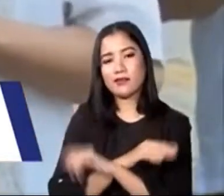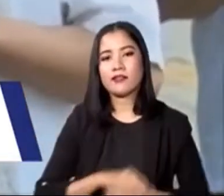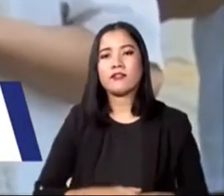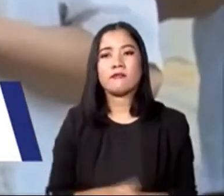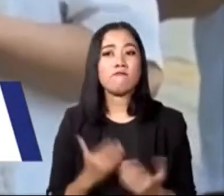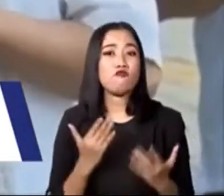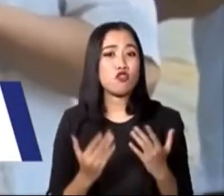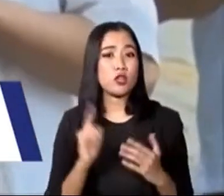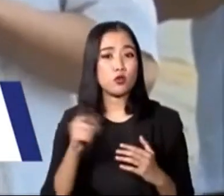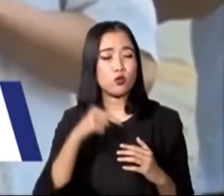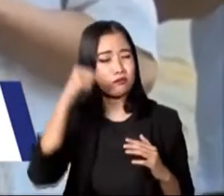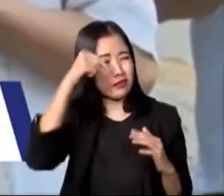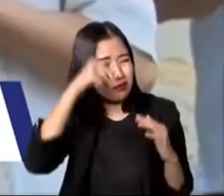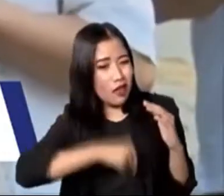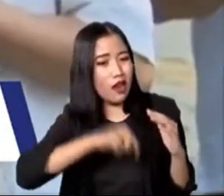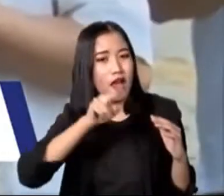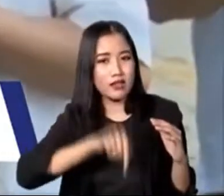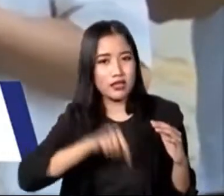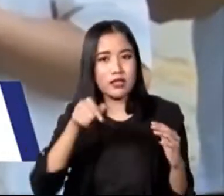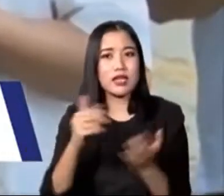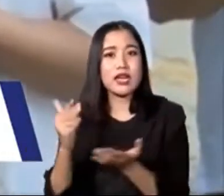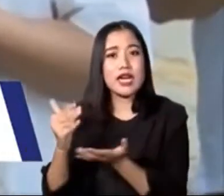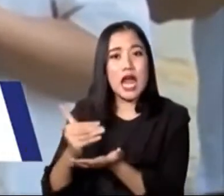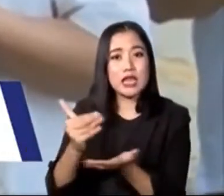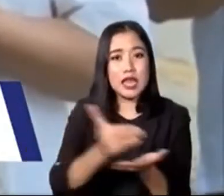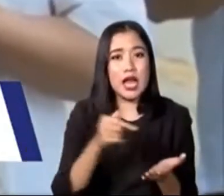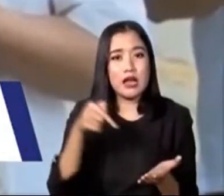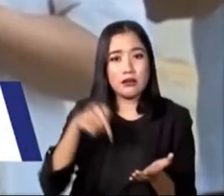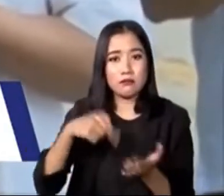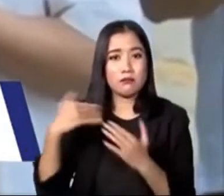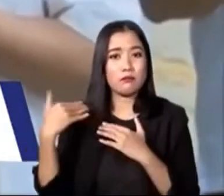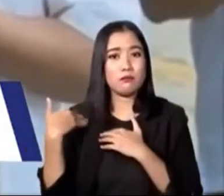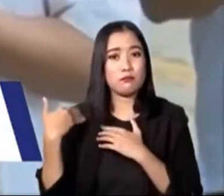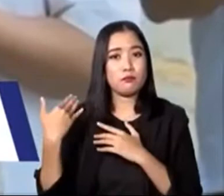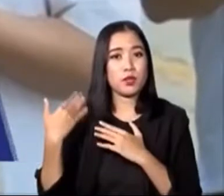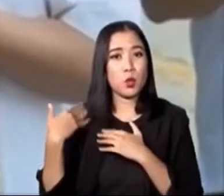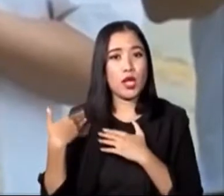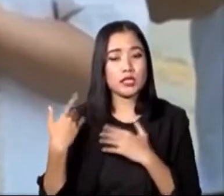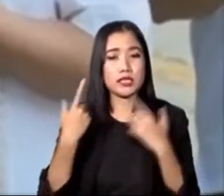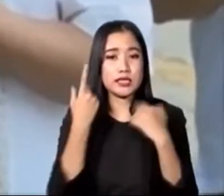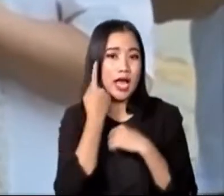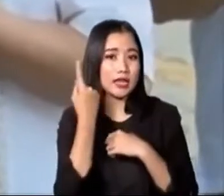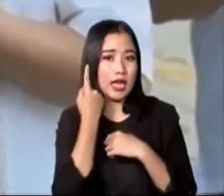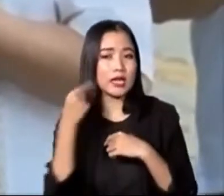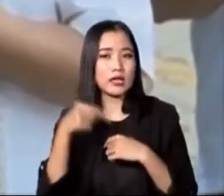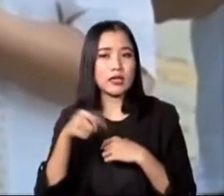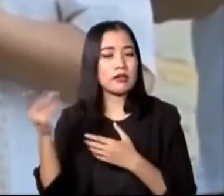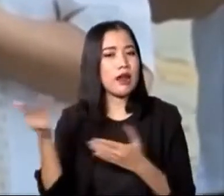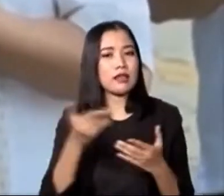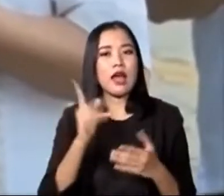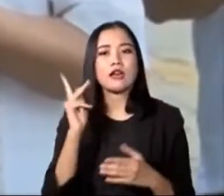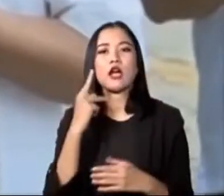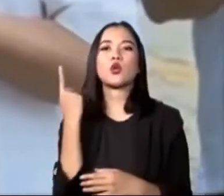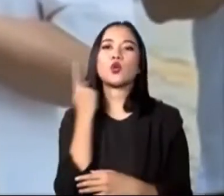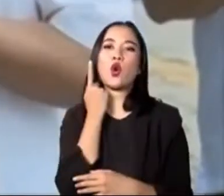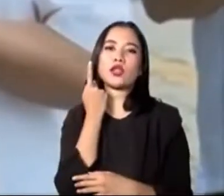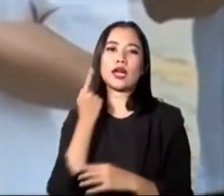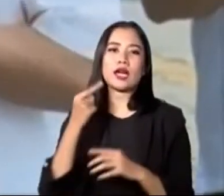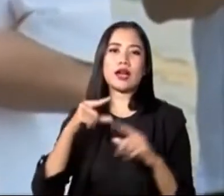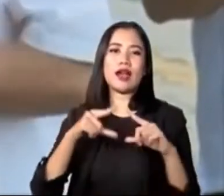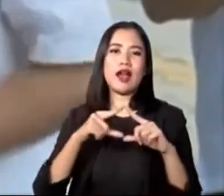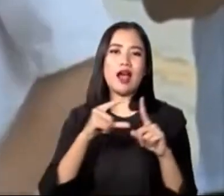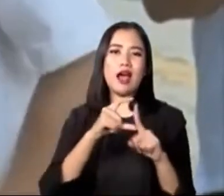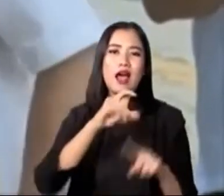Mungkin untuk lebih detail data petugas kesehatan sekarang kondisinya seperti apa, saya mempersilahkan Dr. Adib Kubaidi